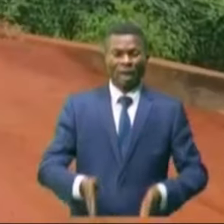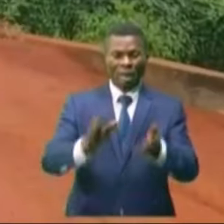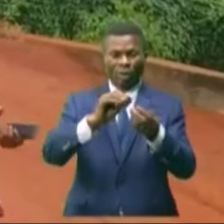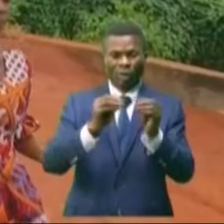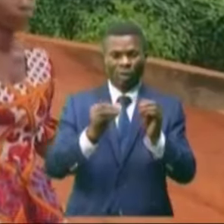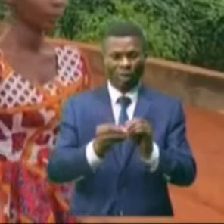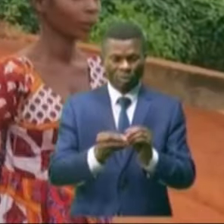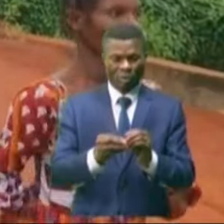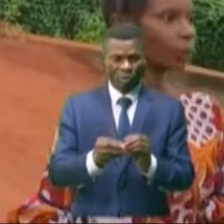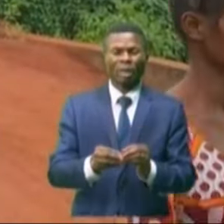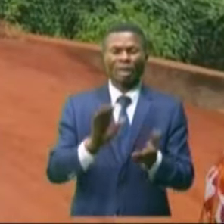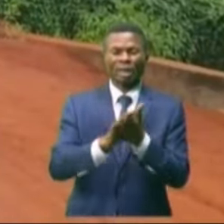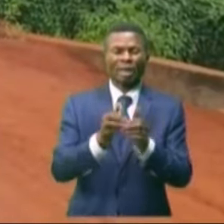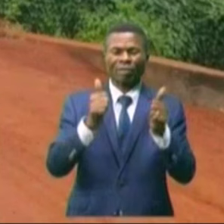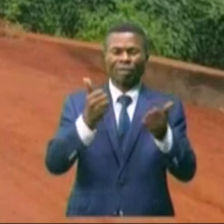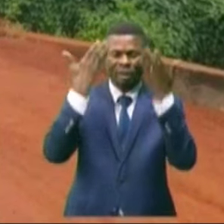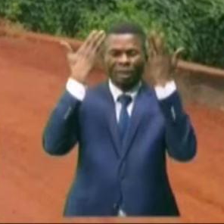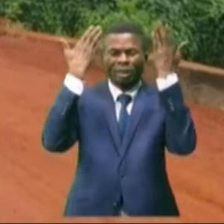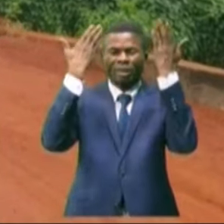dit le